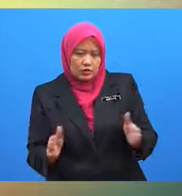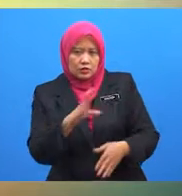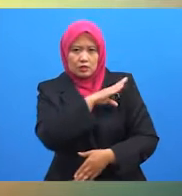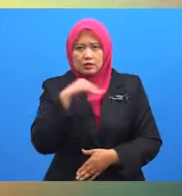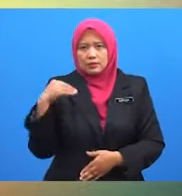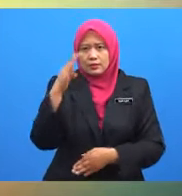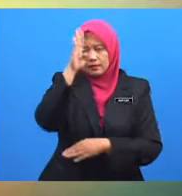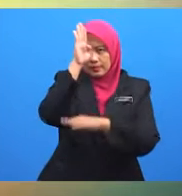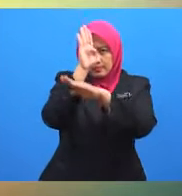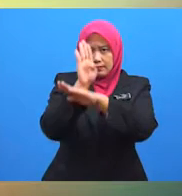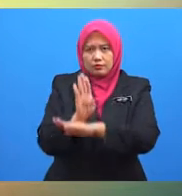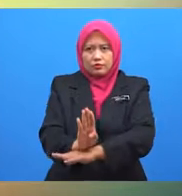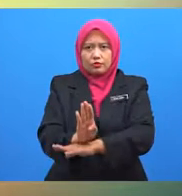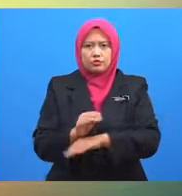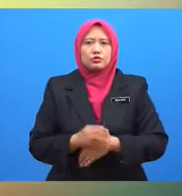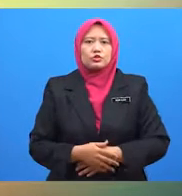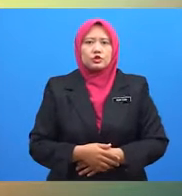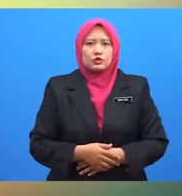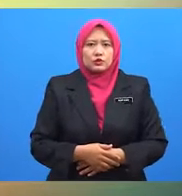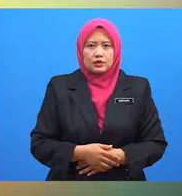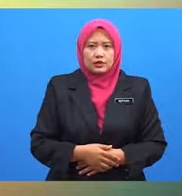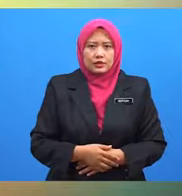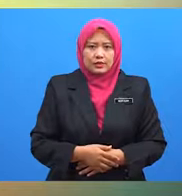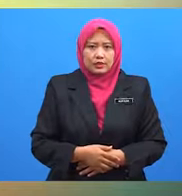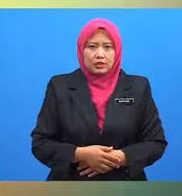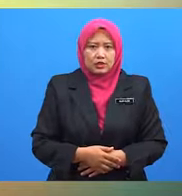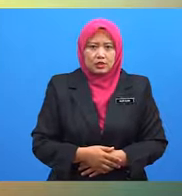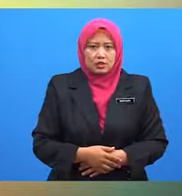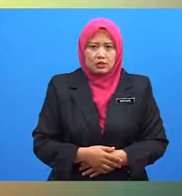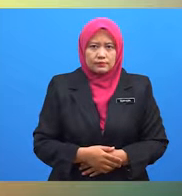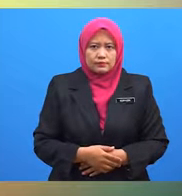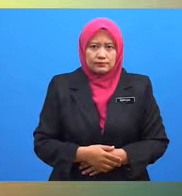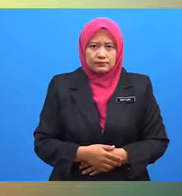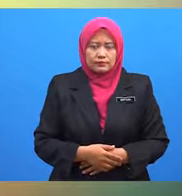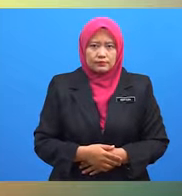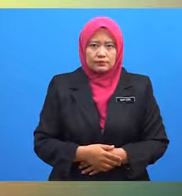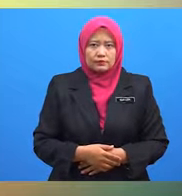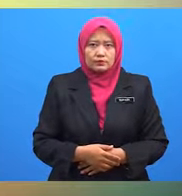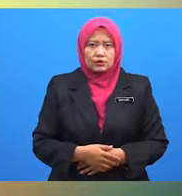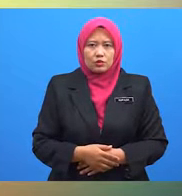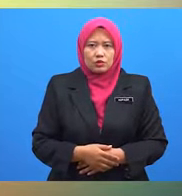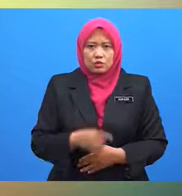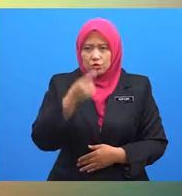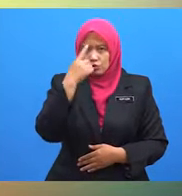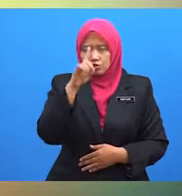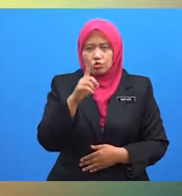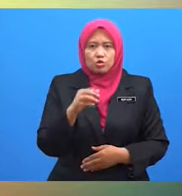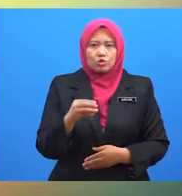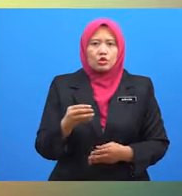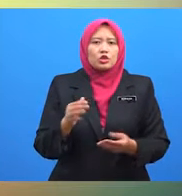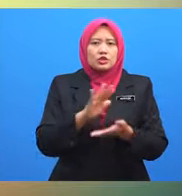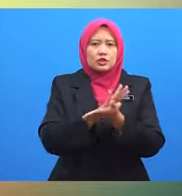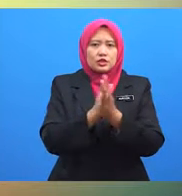India sering mengunjungi Palembang yang menjadi tempat persinggahan sebelum